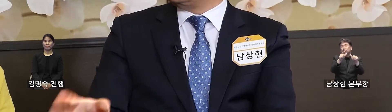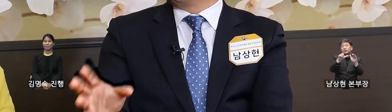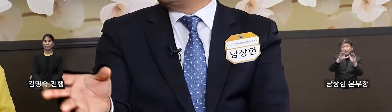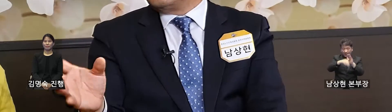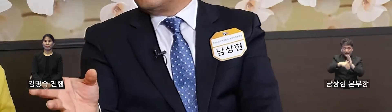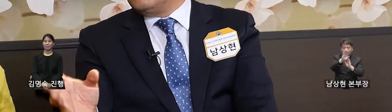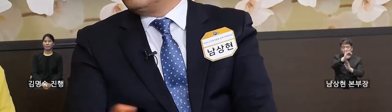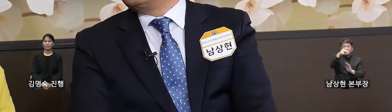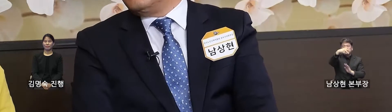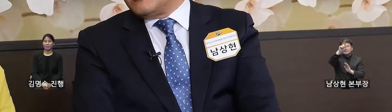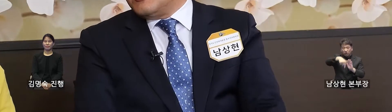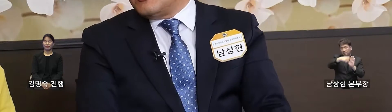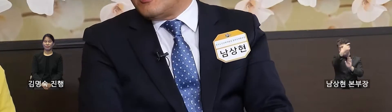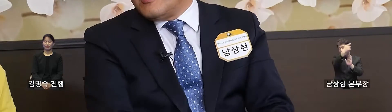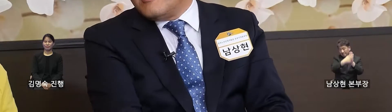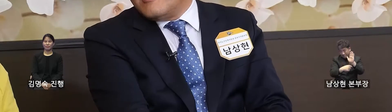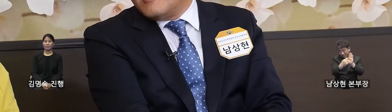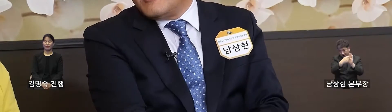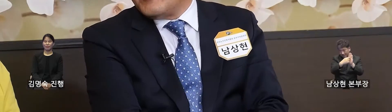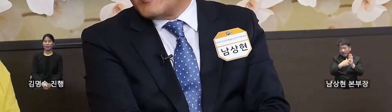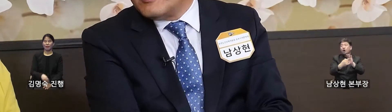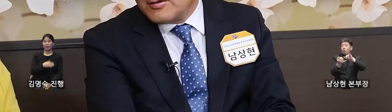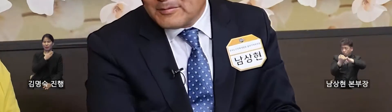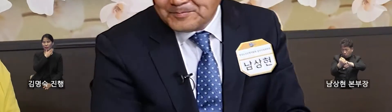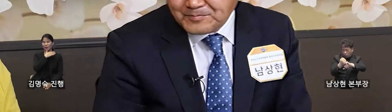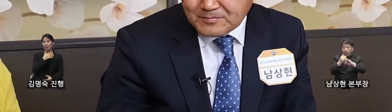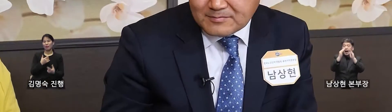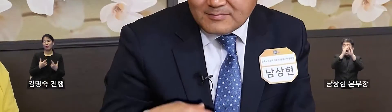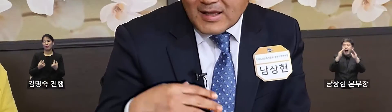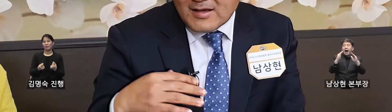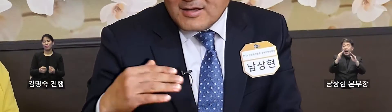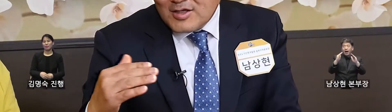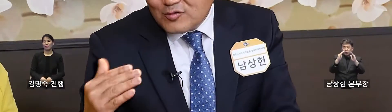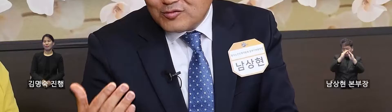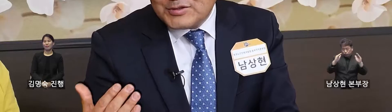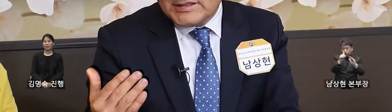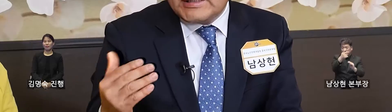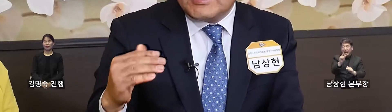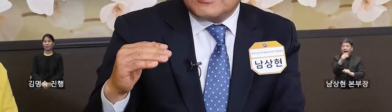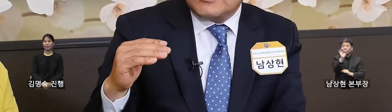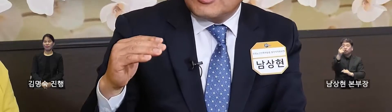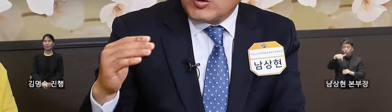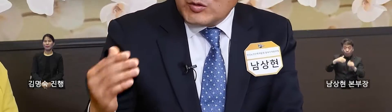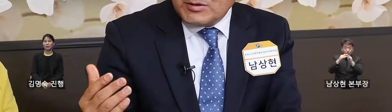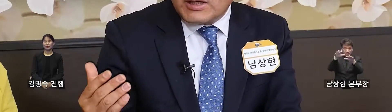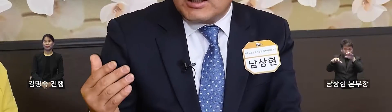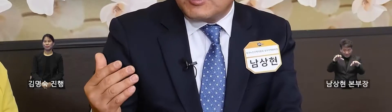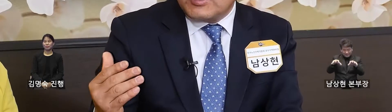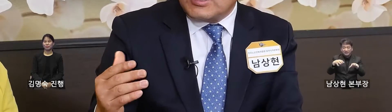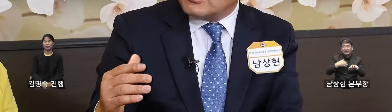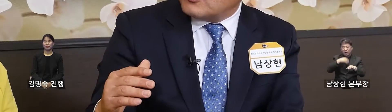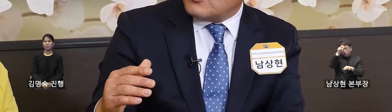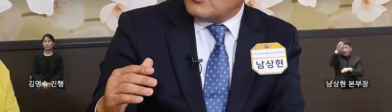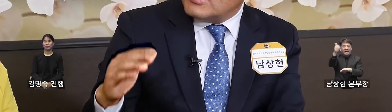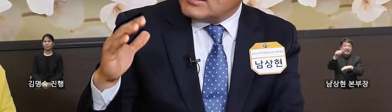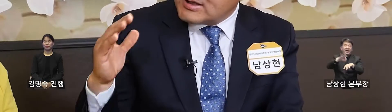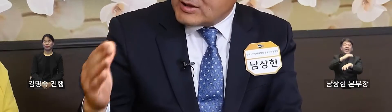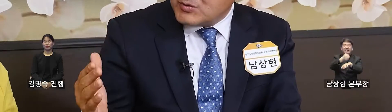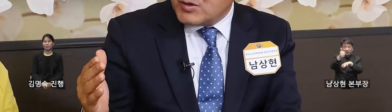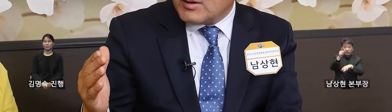얘기를 자녀분들한테 유언을 남기셨대요. 그래서 굳이 돈을 많이 버는 게